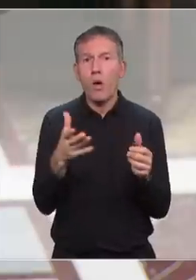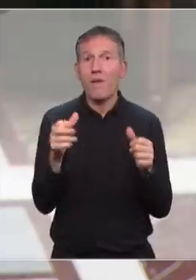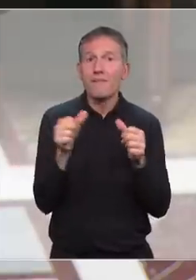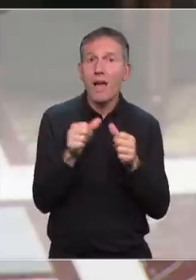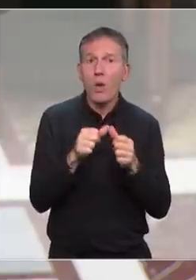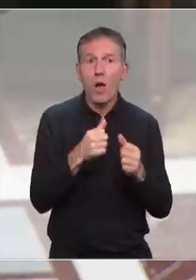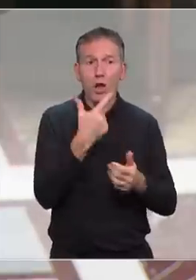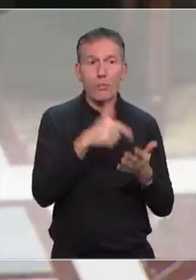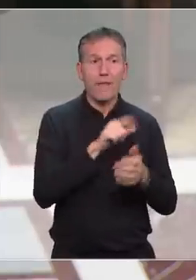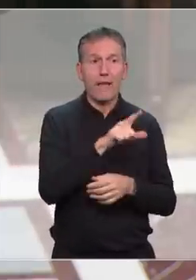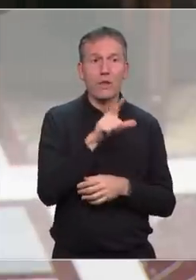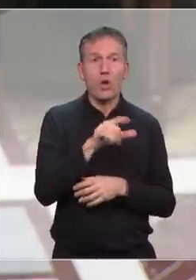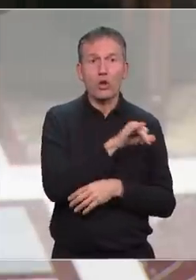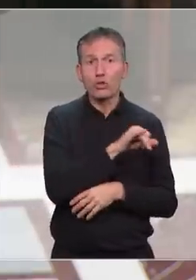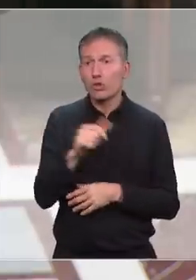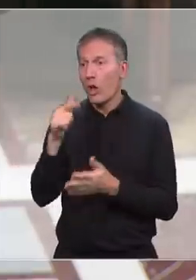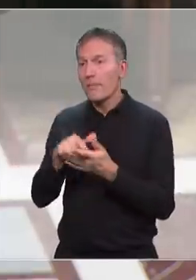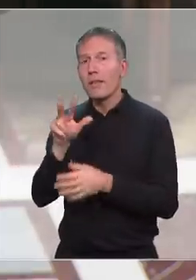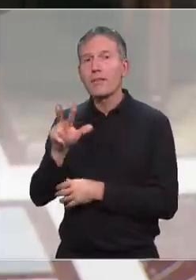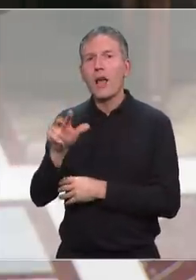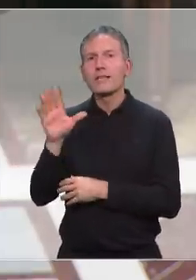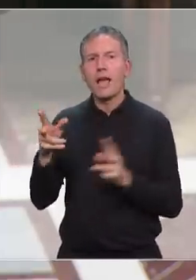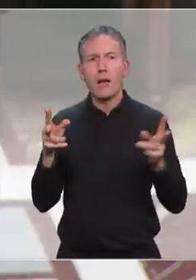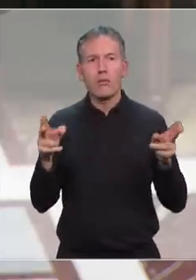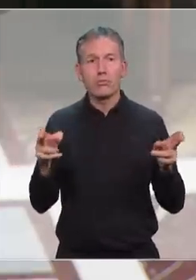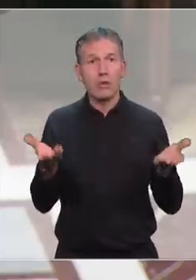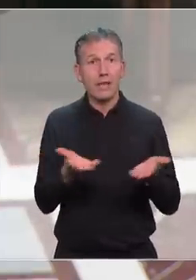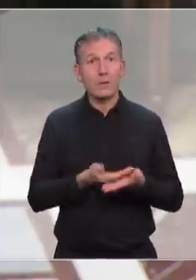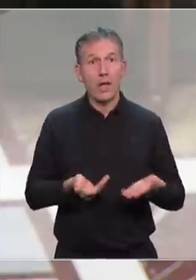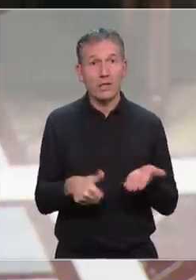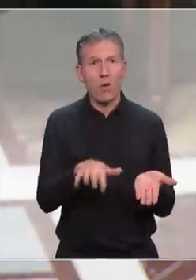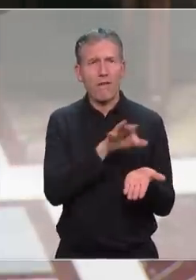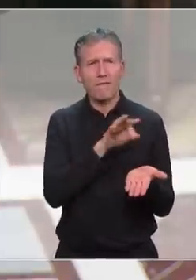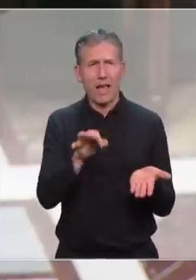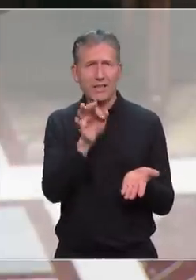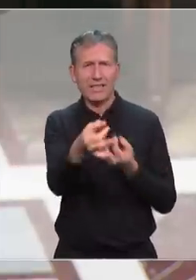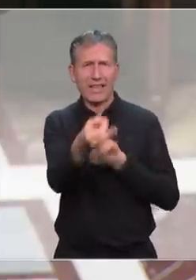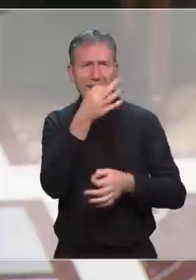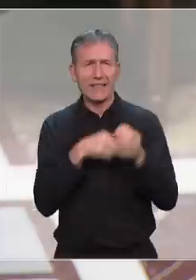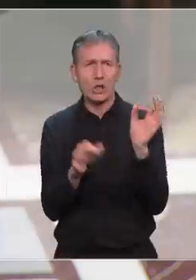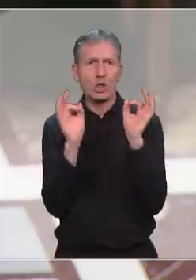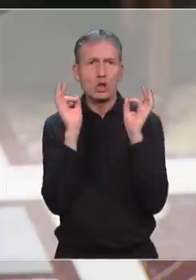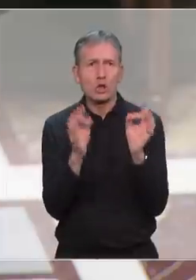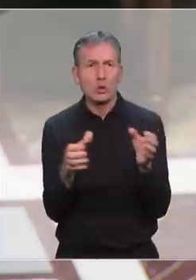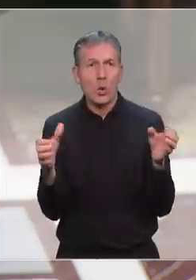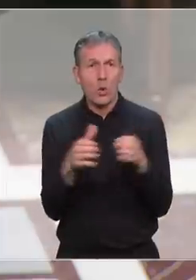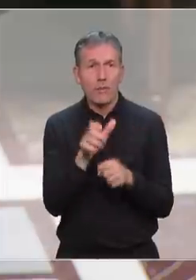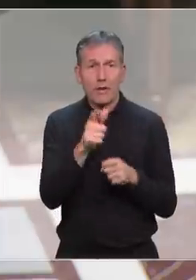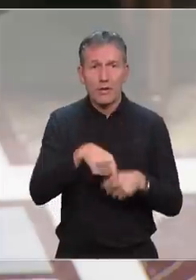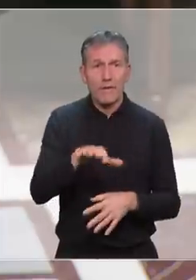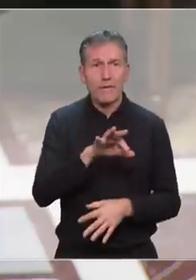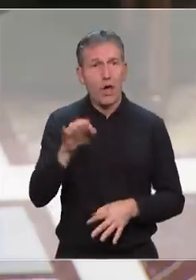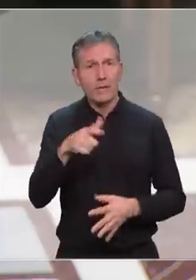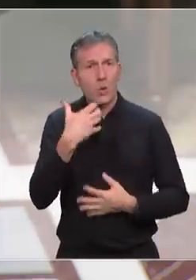entre 2022 et 2035 dans un contexte où les Français, vous l'avez très bien dit tout à l'heure dans votre groupe, souffrent de payer